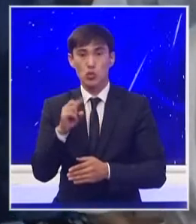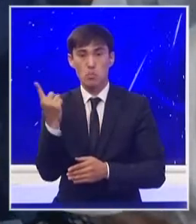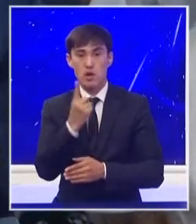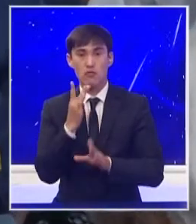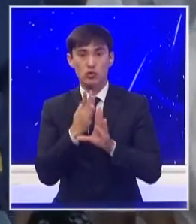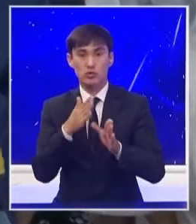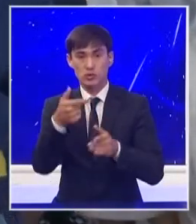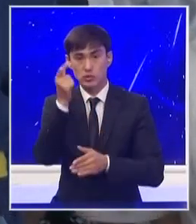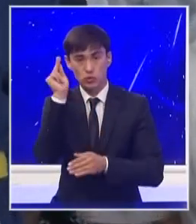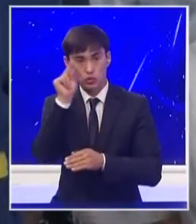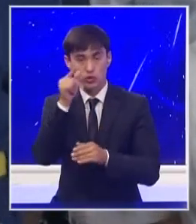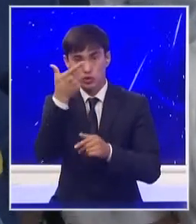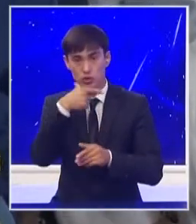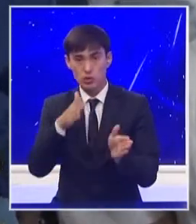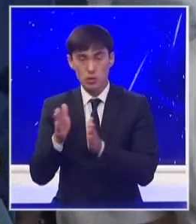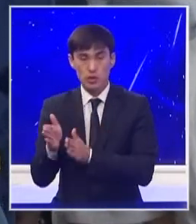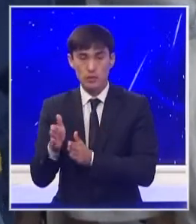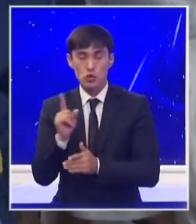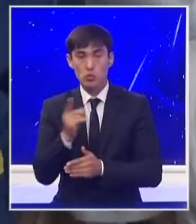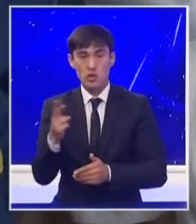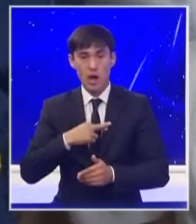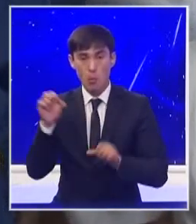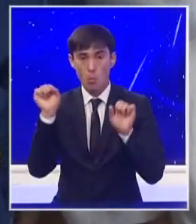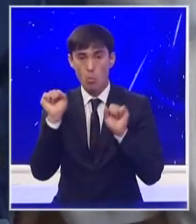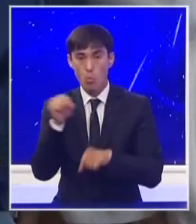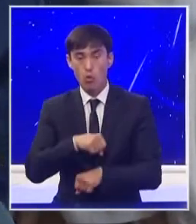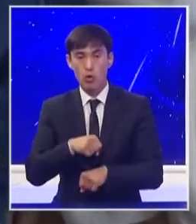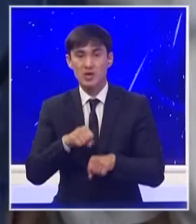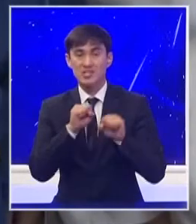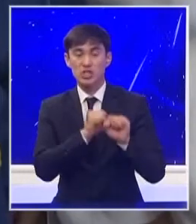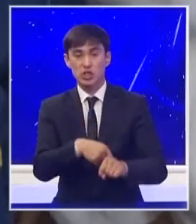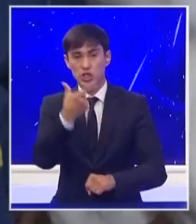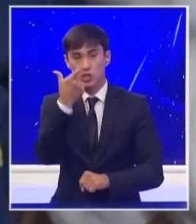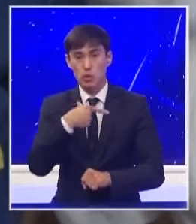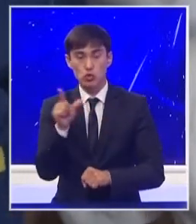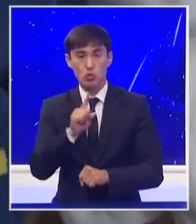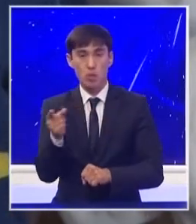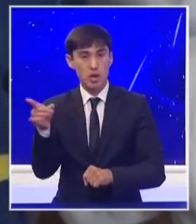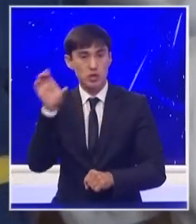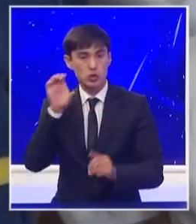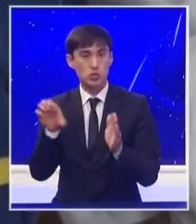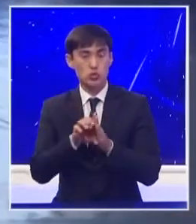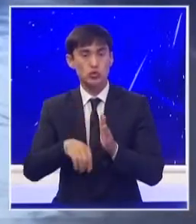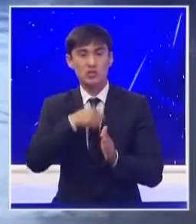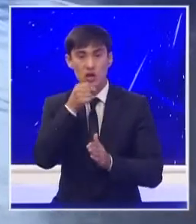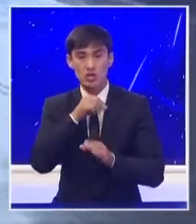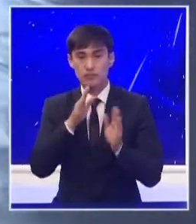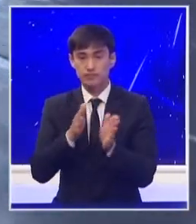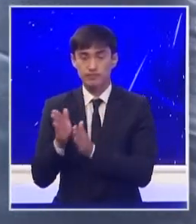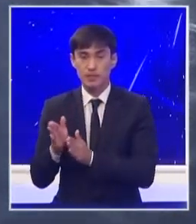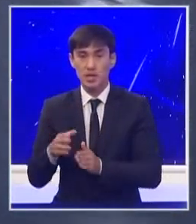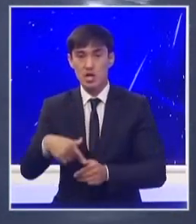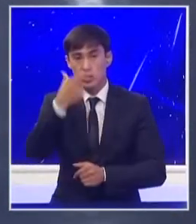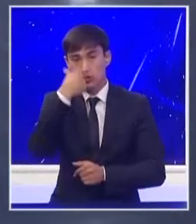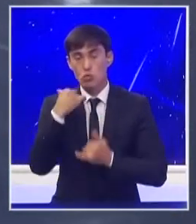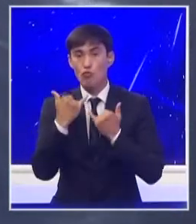учит дисциплине, чтобы я мог защищать себя, чтобы я слушал старших. Дисциплинированность